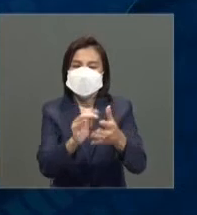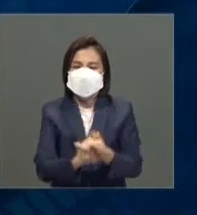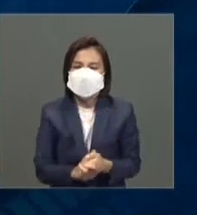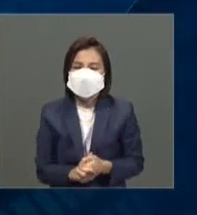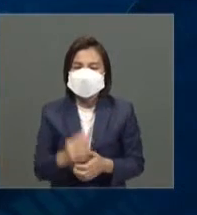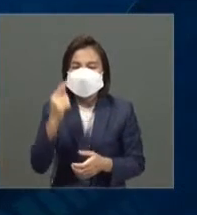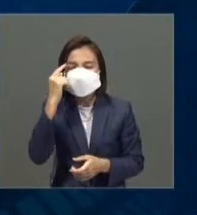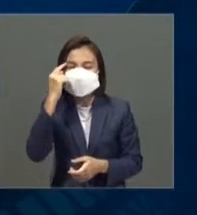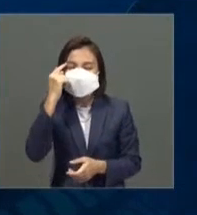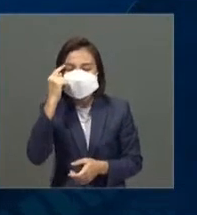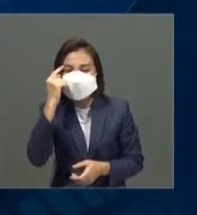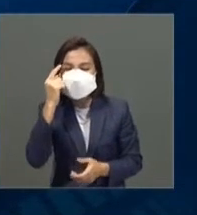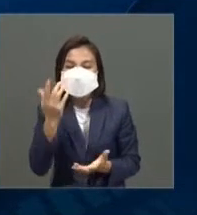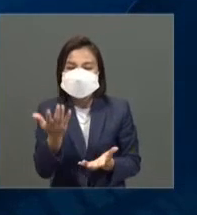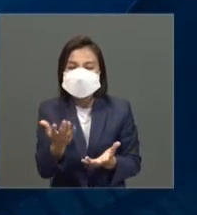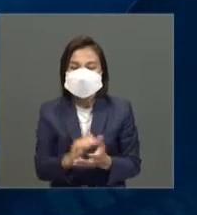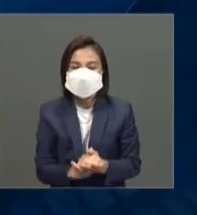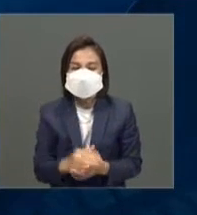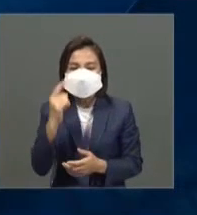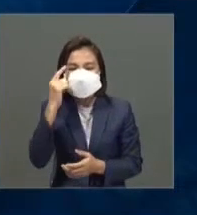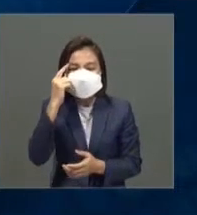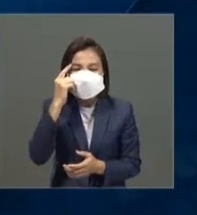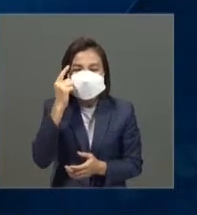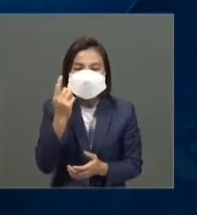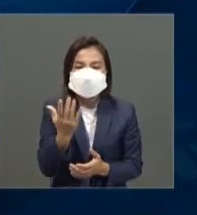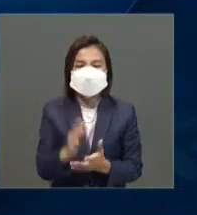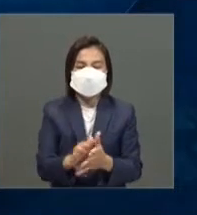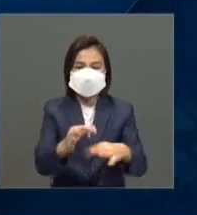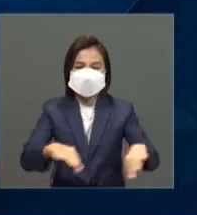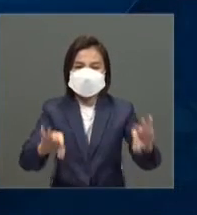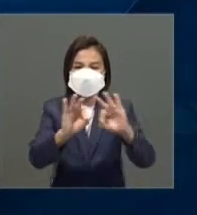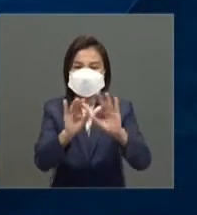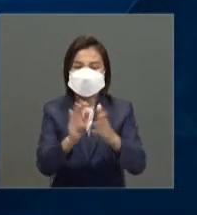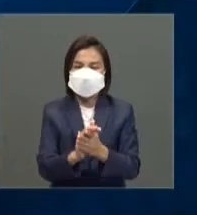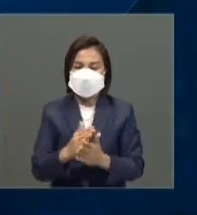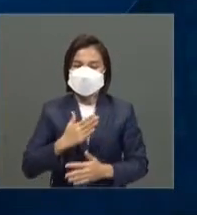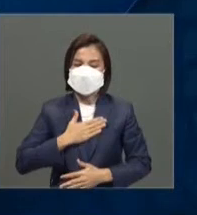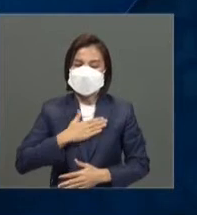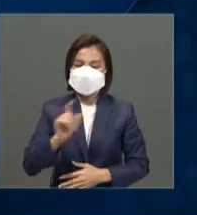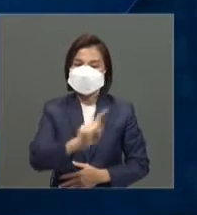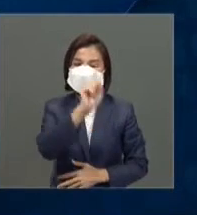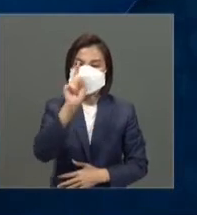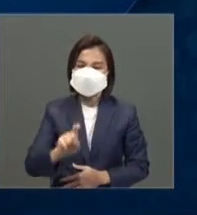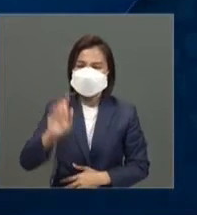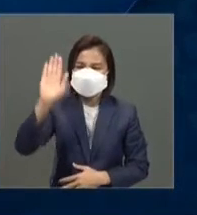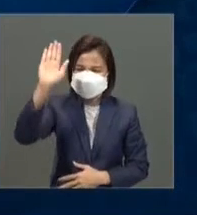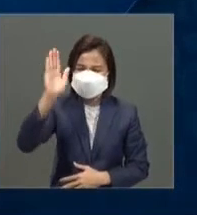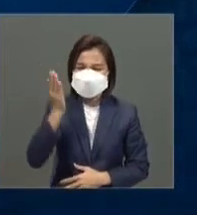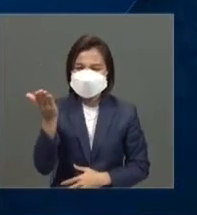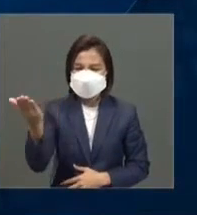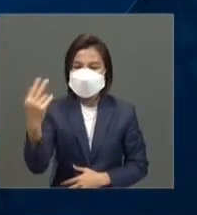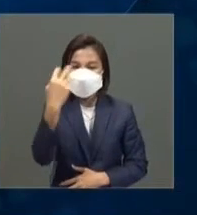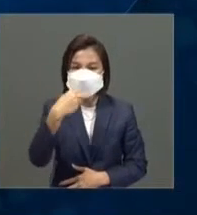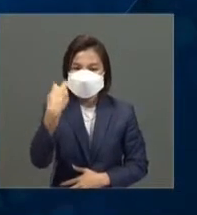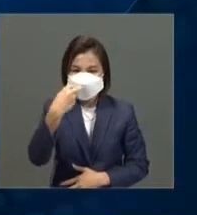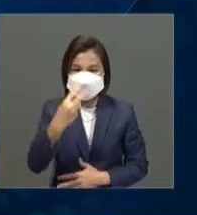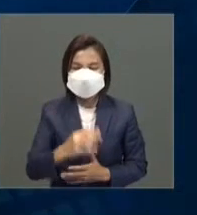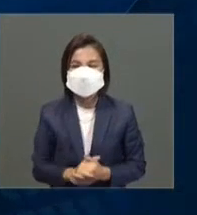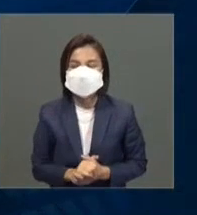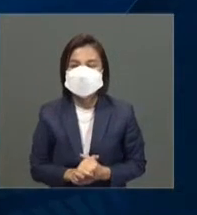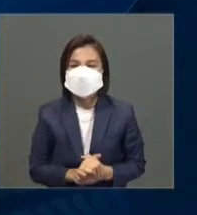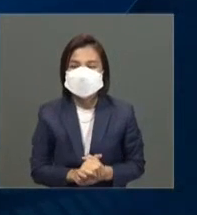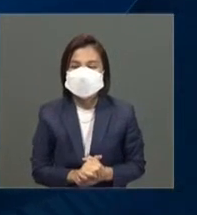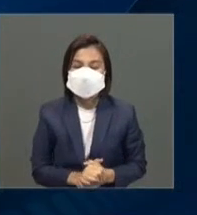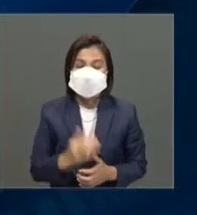าตระหนักไว้แล้วก็ถ้าสงสัยนะครับก็รีบเข้ามาตรวจได้เลยนะครับตรงนี้ก็เป็นเรื่องที่สำคัญ